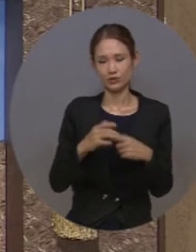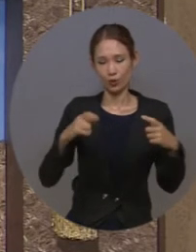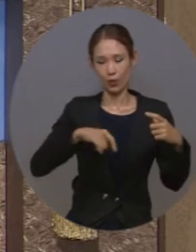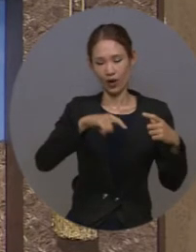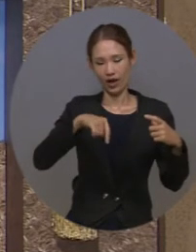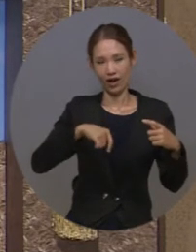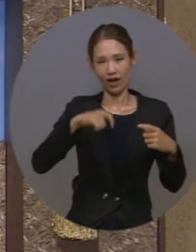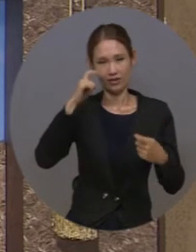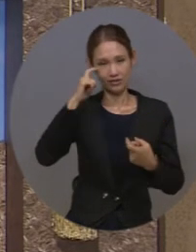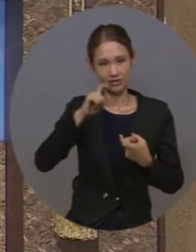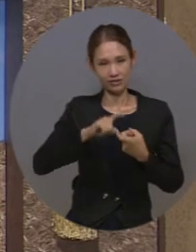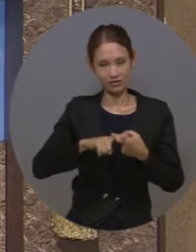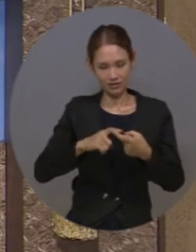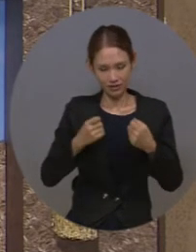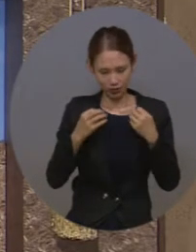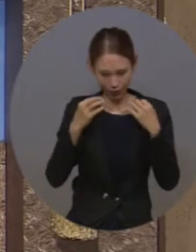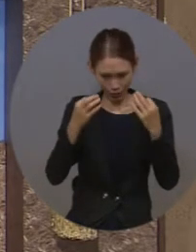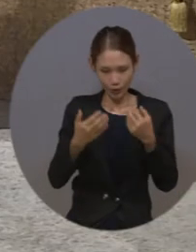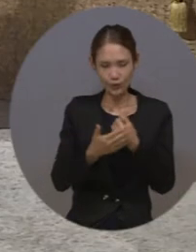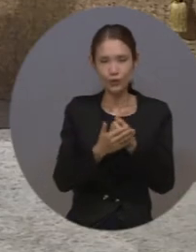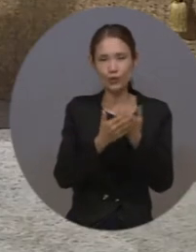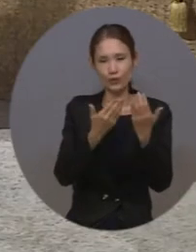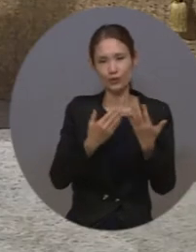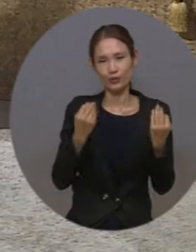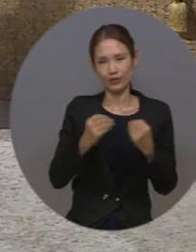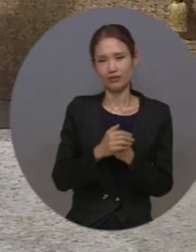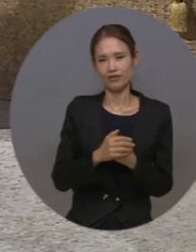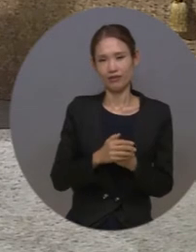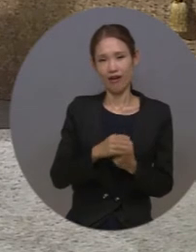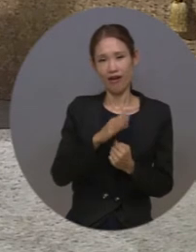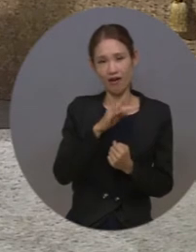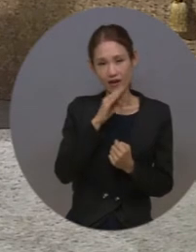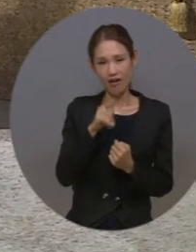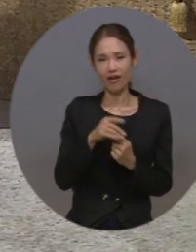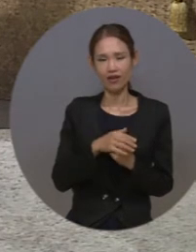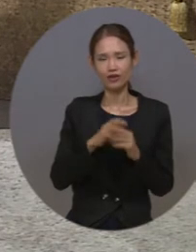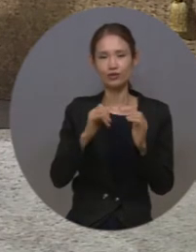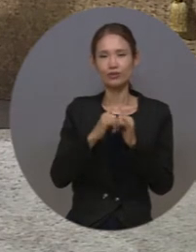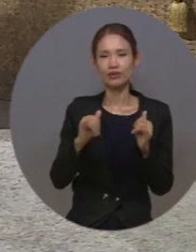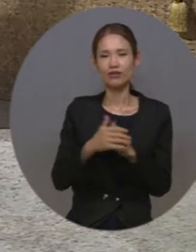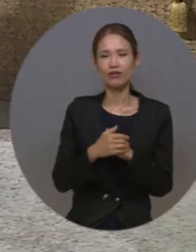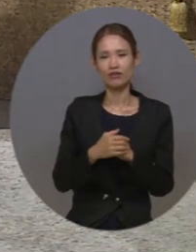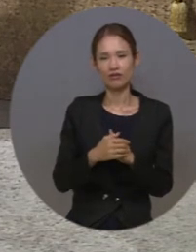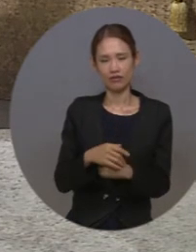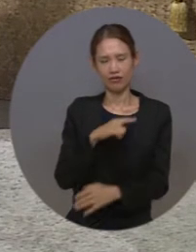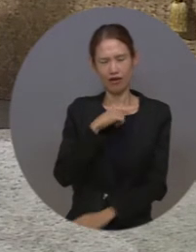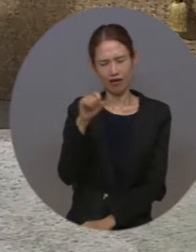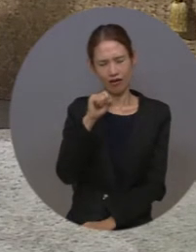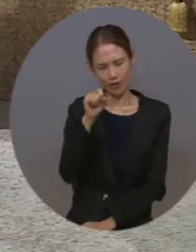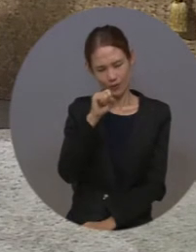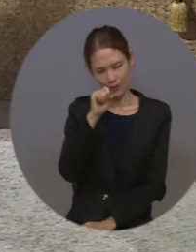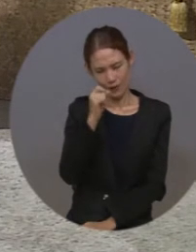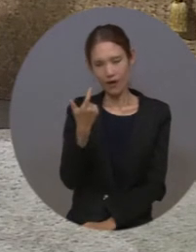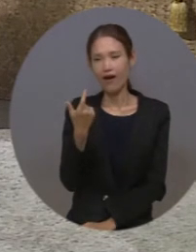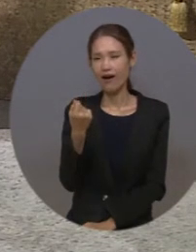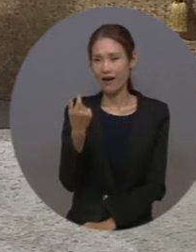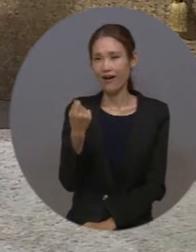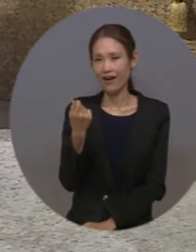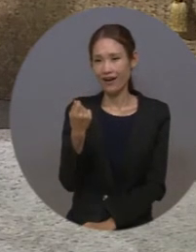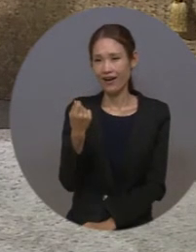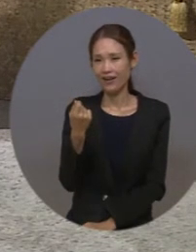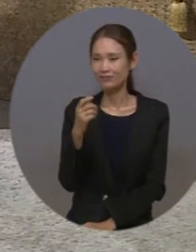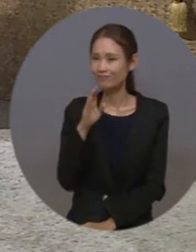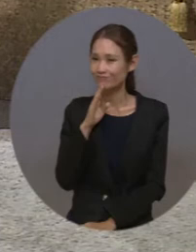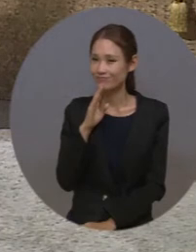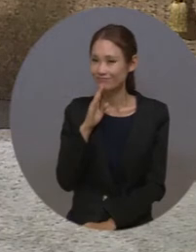큰 기여를 많이 했습니다. 네. 정말 이제 그 동 주민분들은 굉장히 좋으셨을 것 같아요. 아,